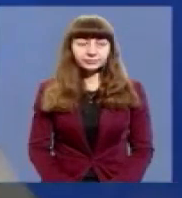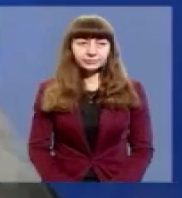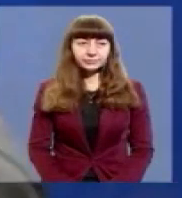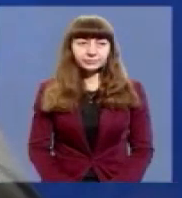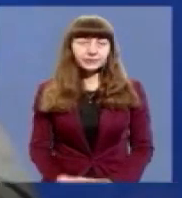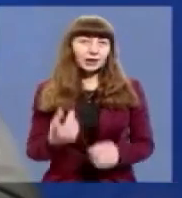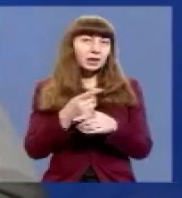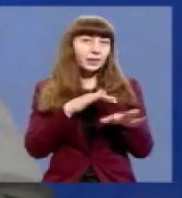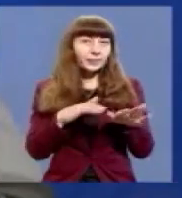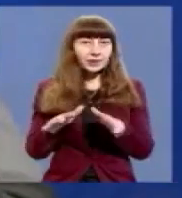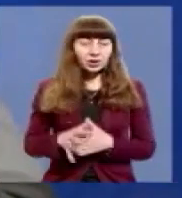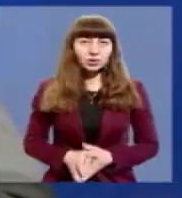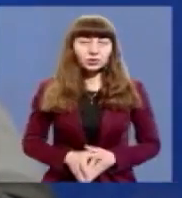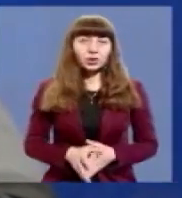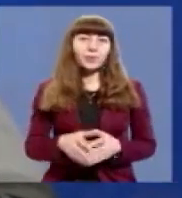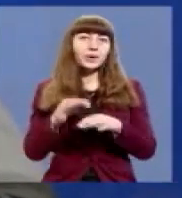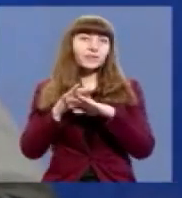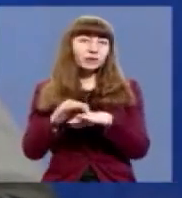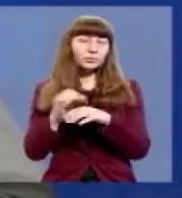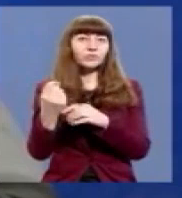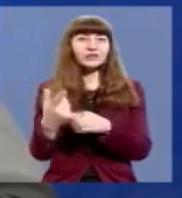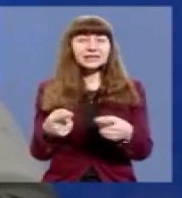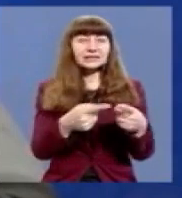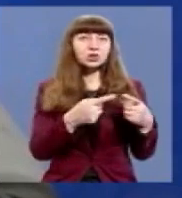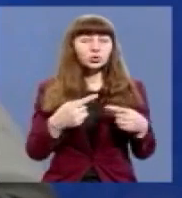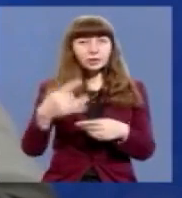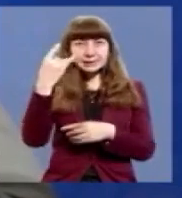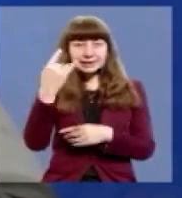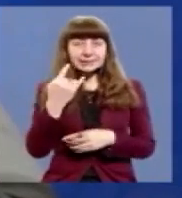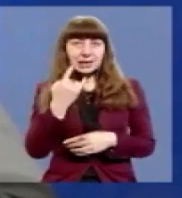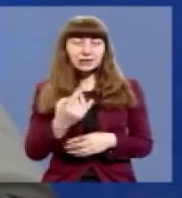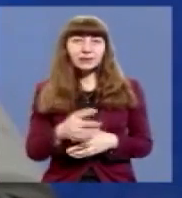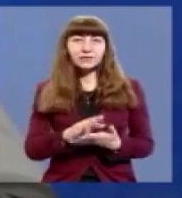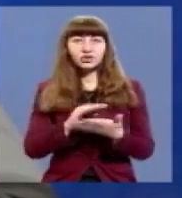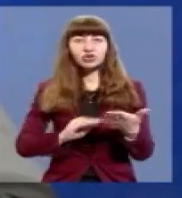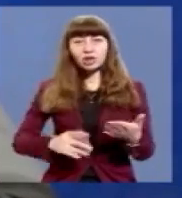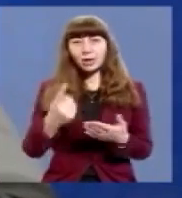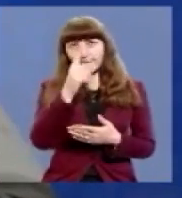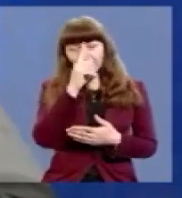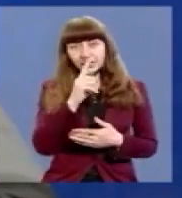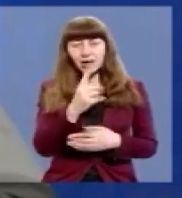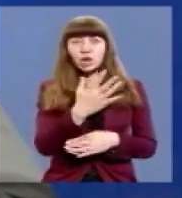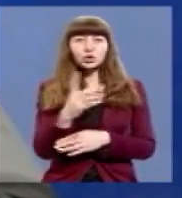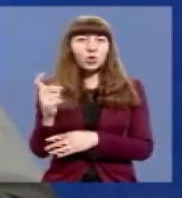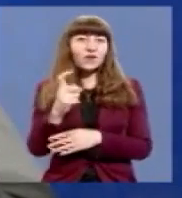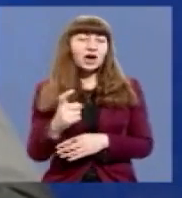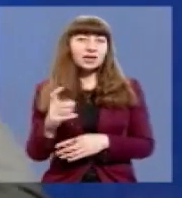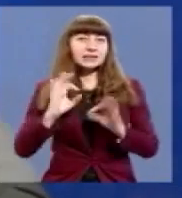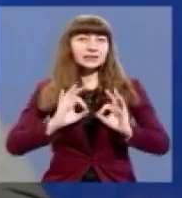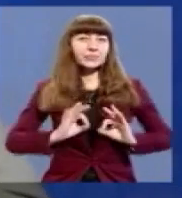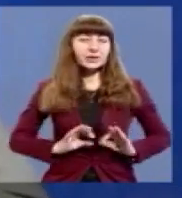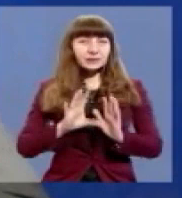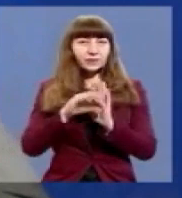Науқан бір ай көлемінде бірнеше облыста жүргізіледі. Қостанай облыстық орман шаруашылығы және жануарлар дүниесі аумақтық инспекциясы